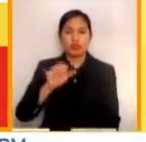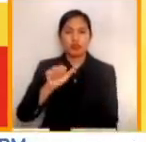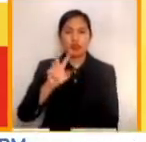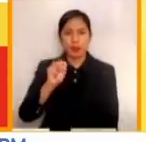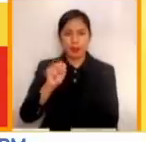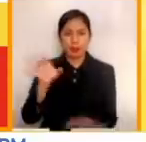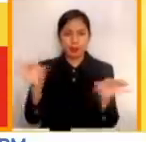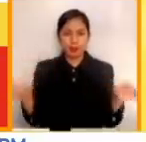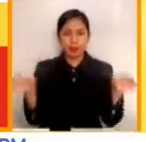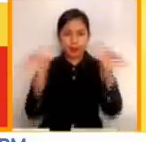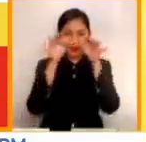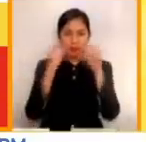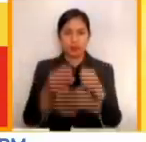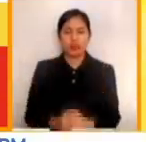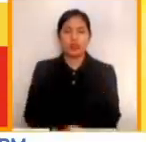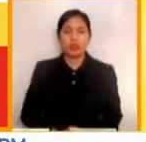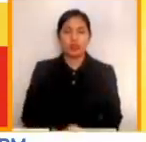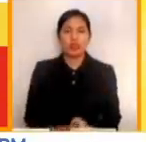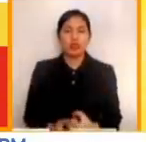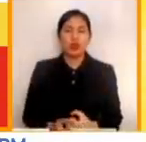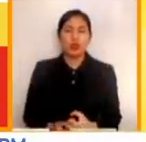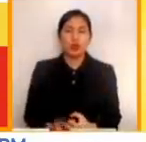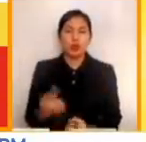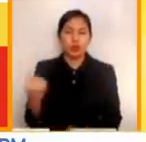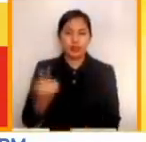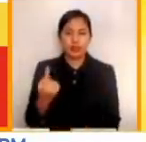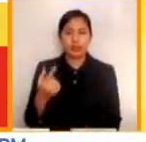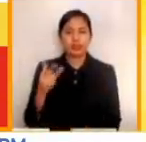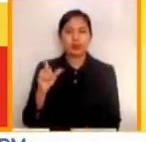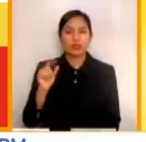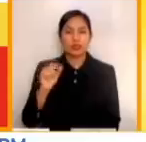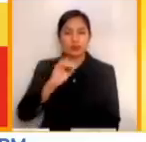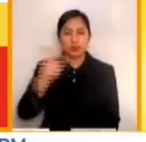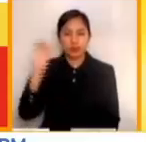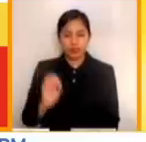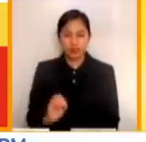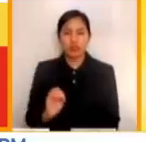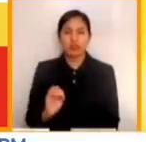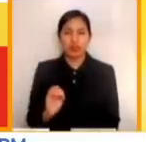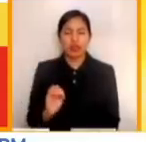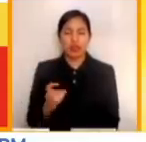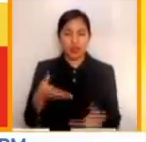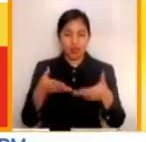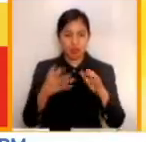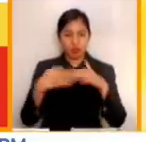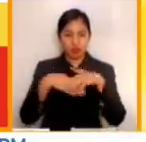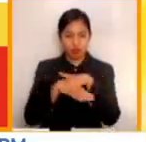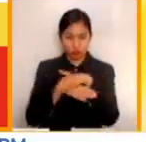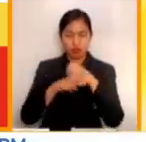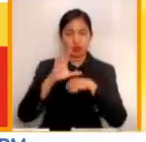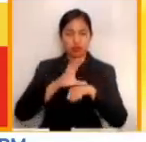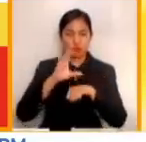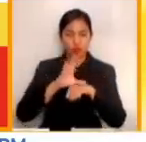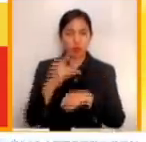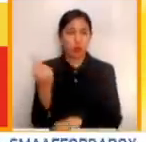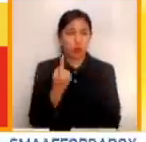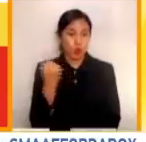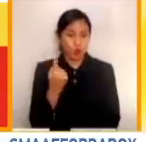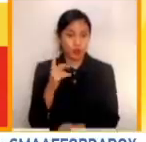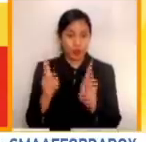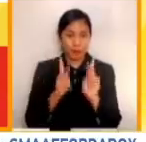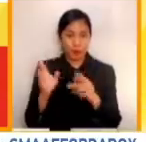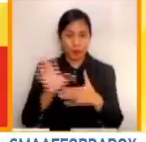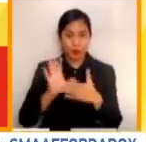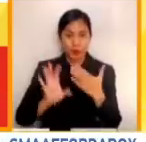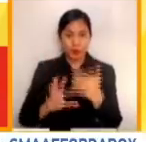level 4, 20% na ang pinapayagan sa loob ng simbahan. Tanging mga fully vaccinated lang ang pinapayagan makapasok sa loob ng